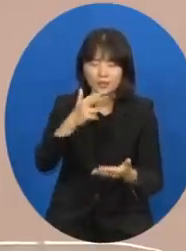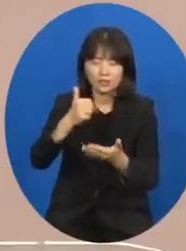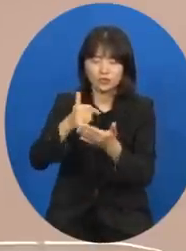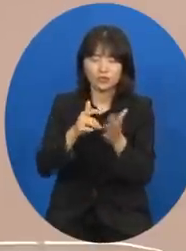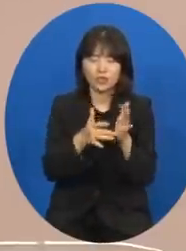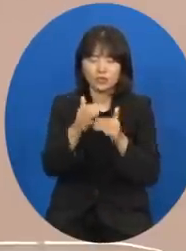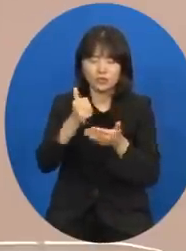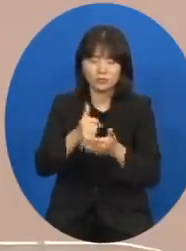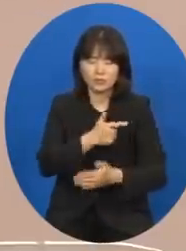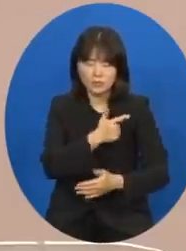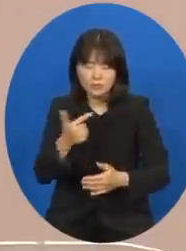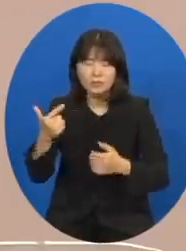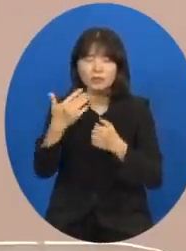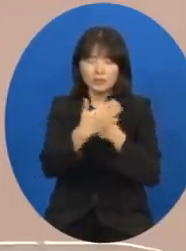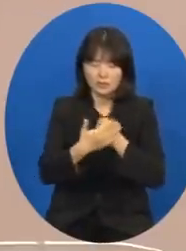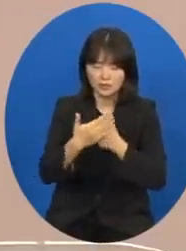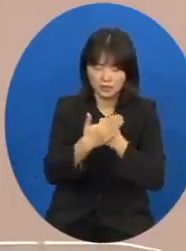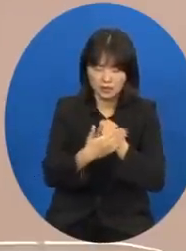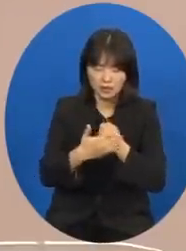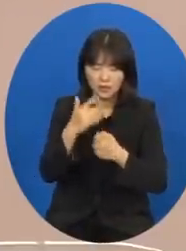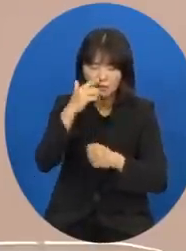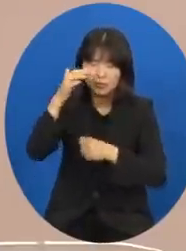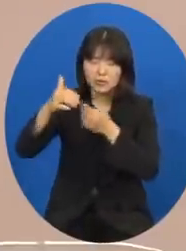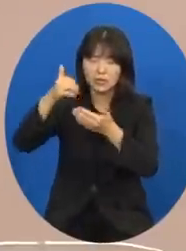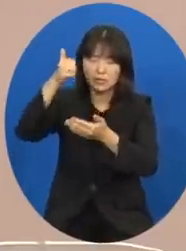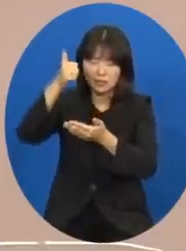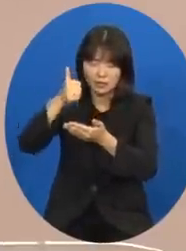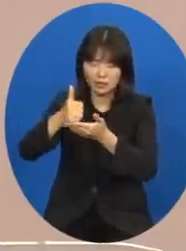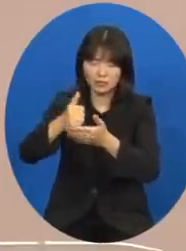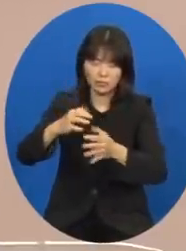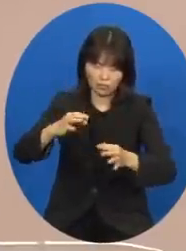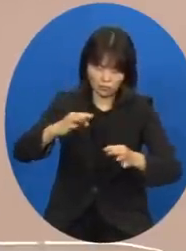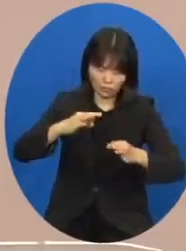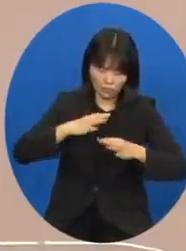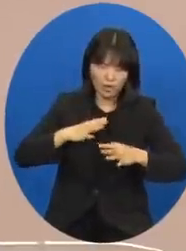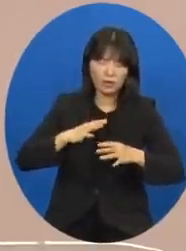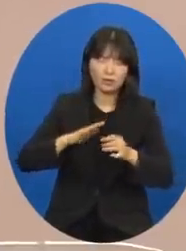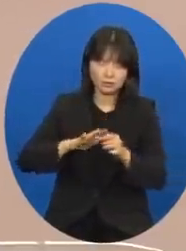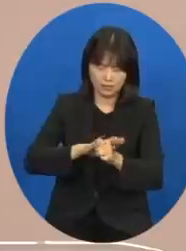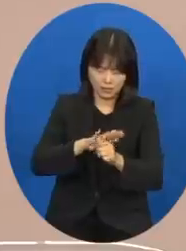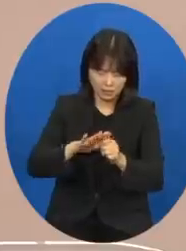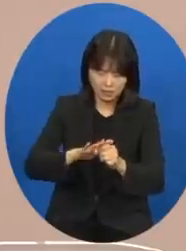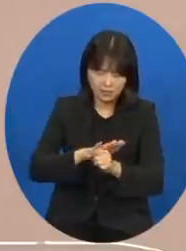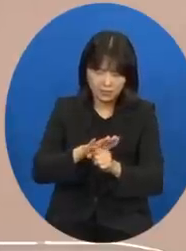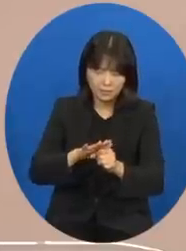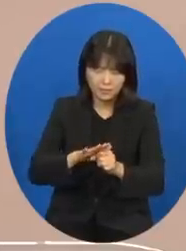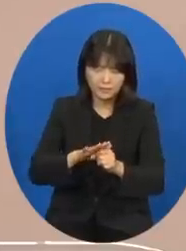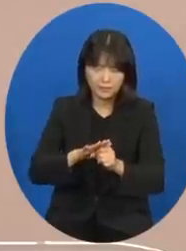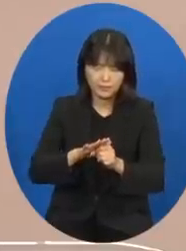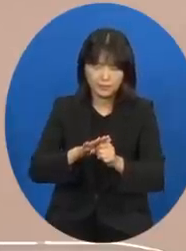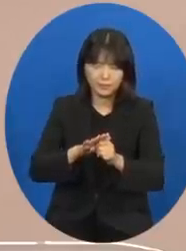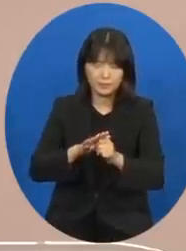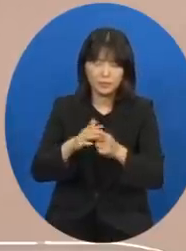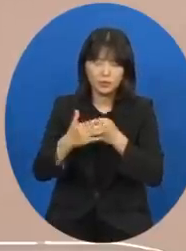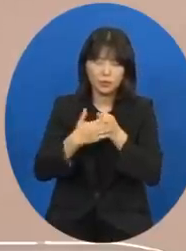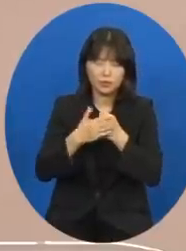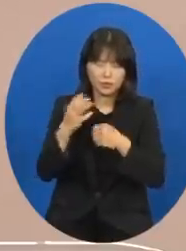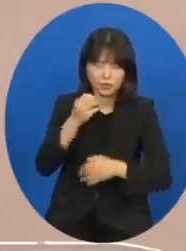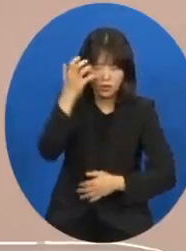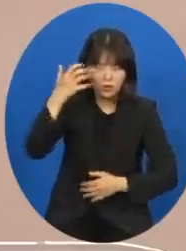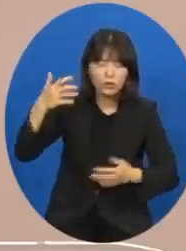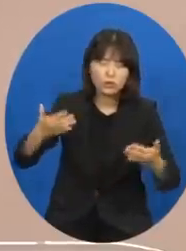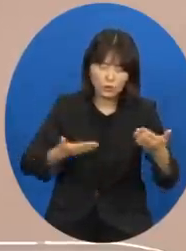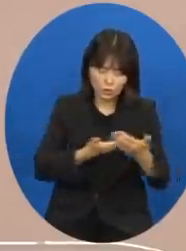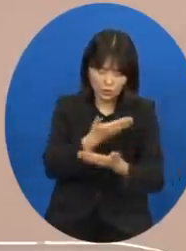예수님의 크신 은혜와 아버지 하나님의 놀라우신 사랑하심과 보혜사 성령의